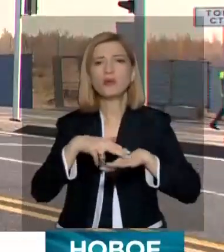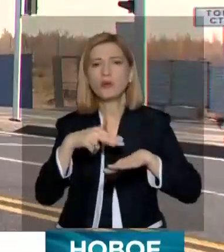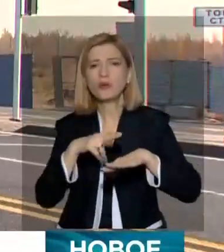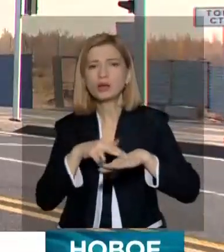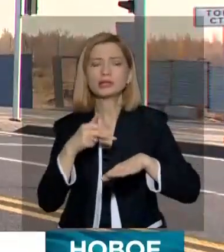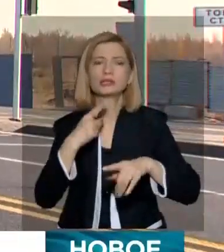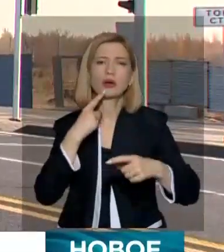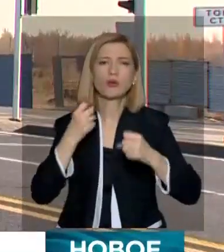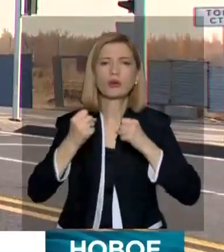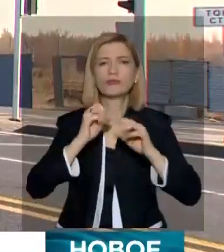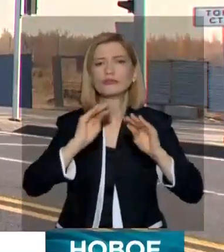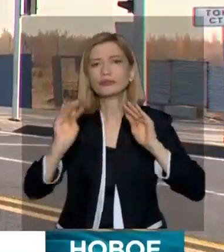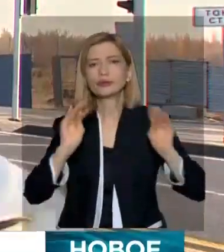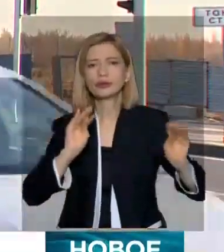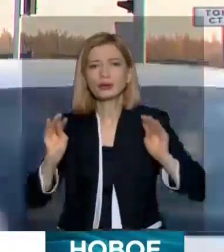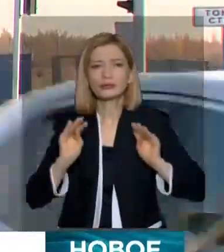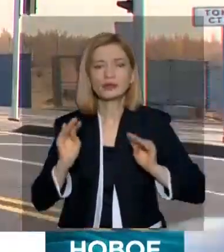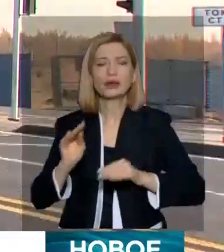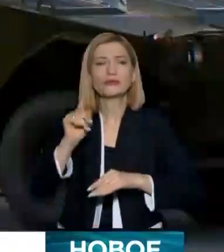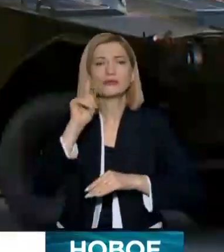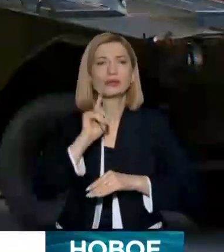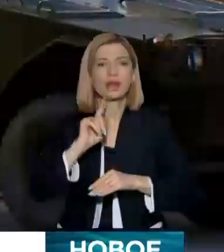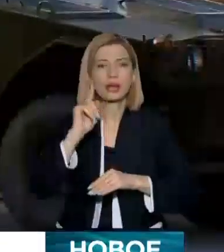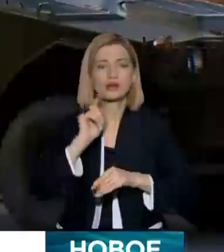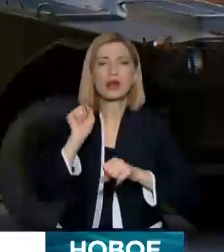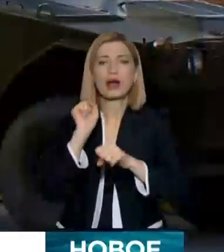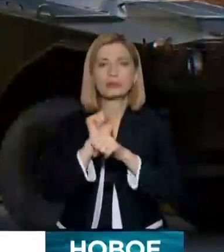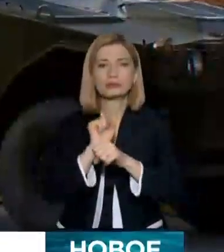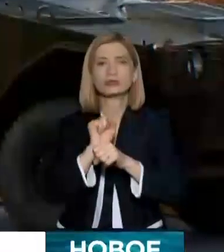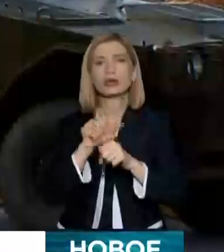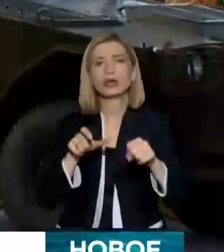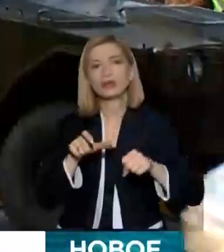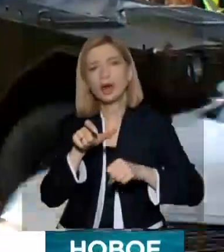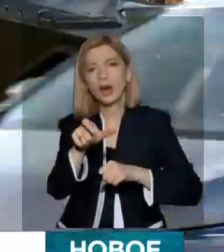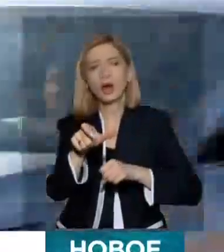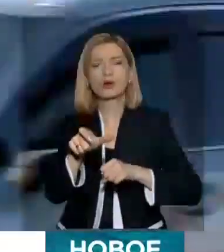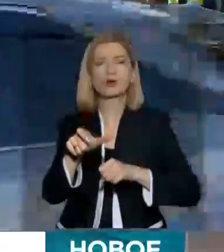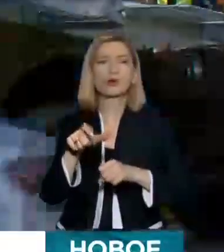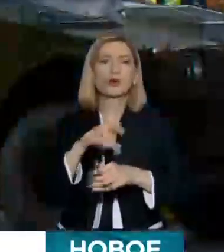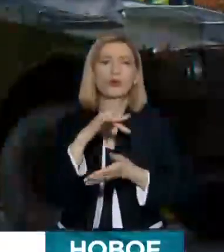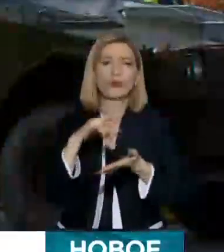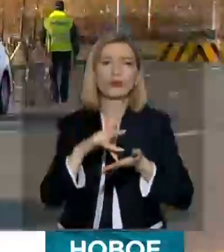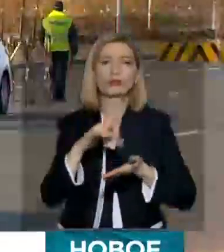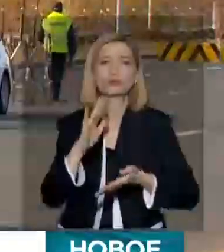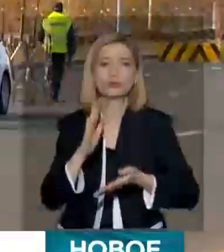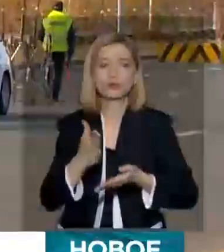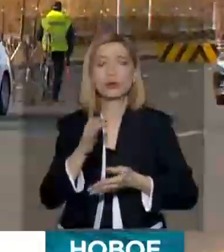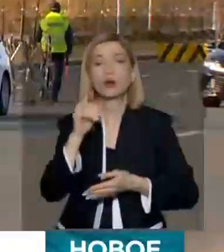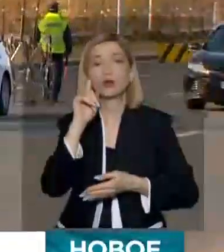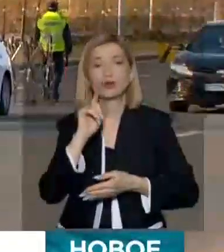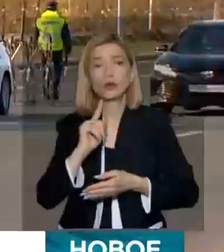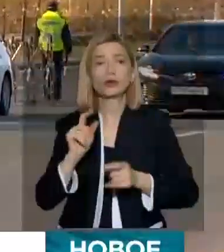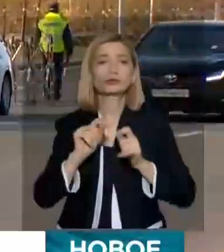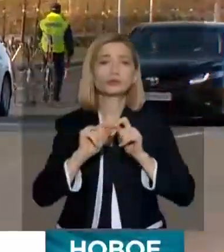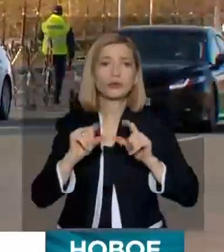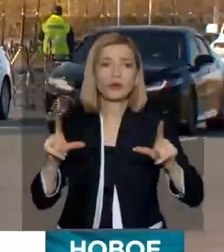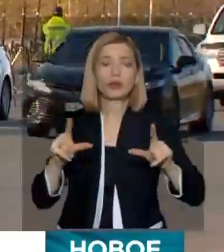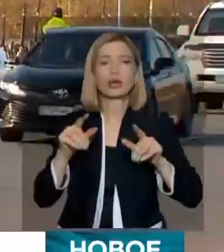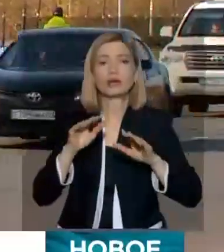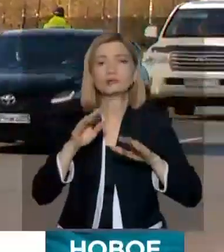ряды. Планируется временное ограничение движения на некоторых участках дорог города. А для удобства школьников и